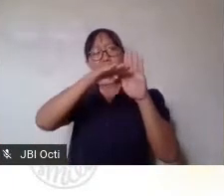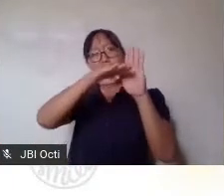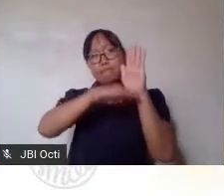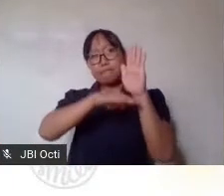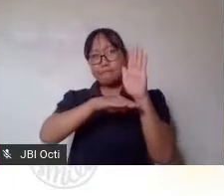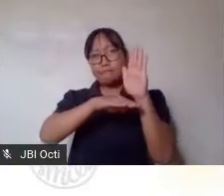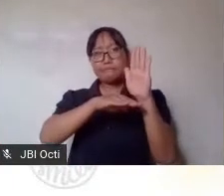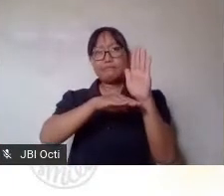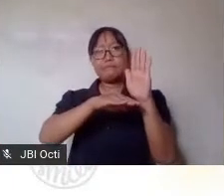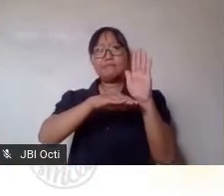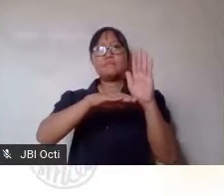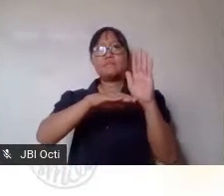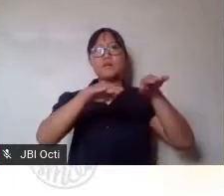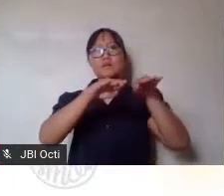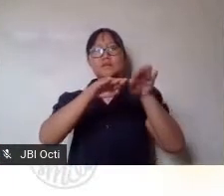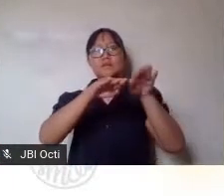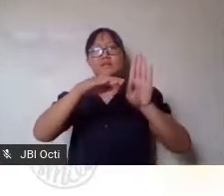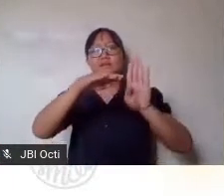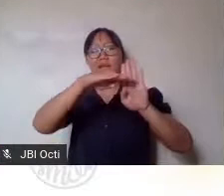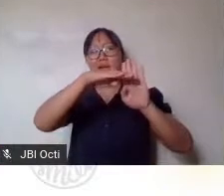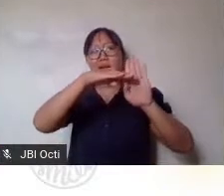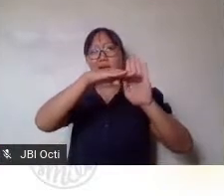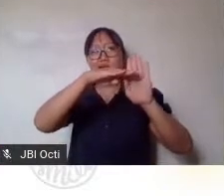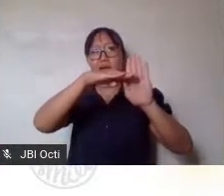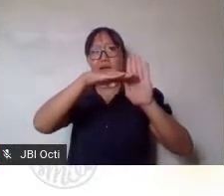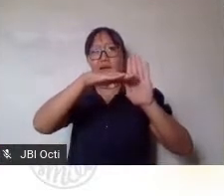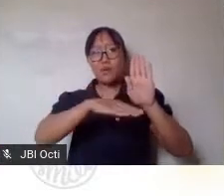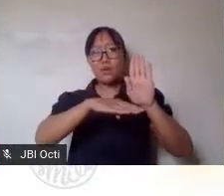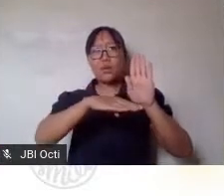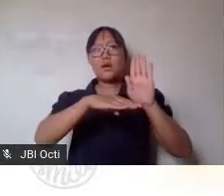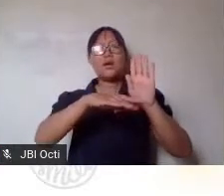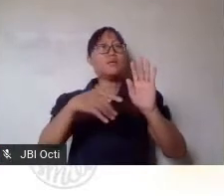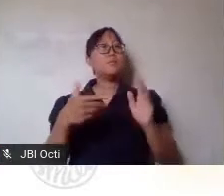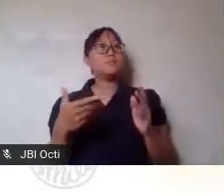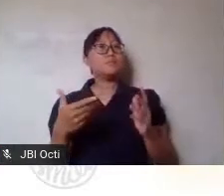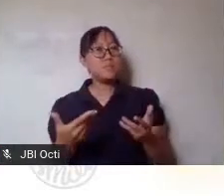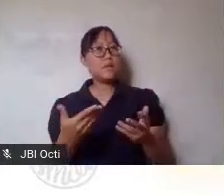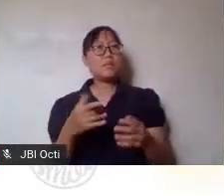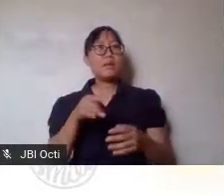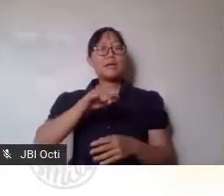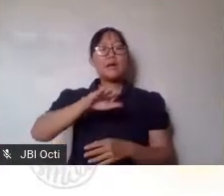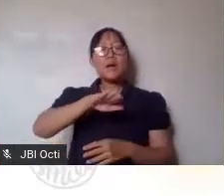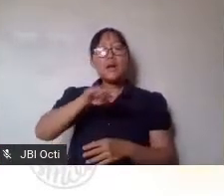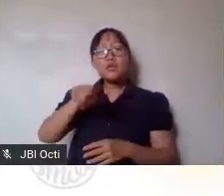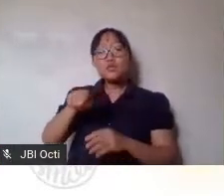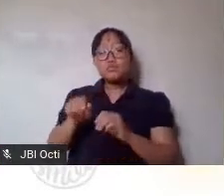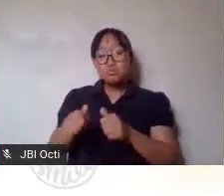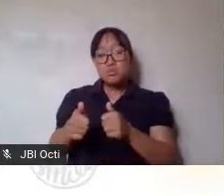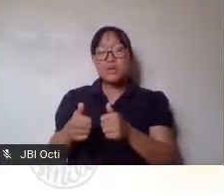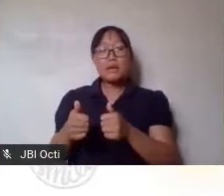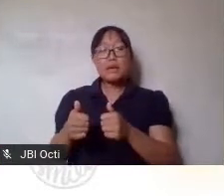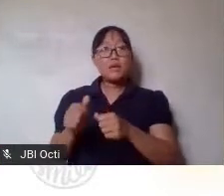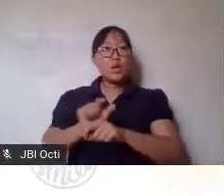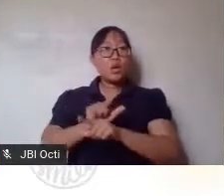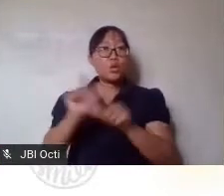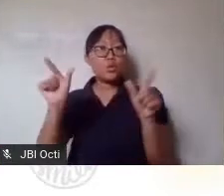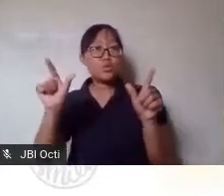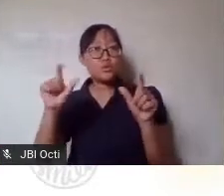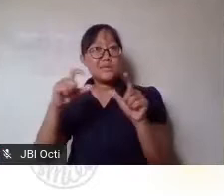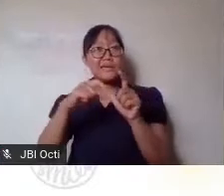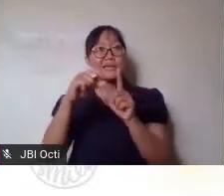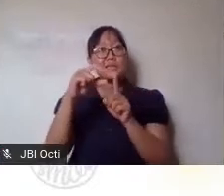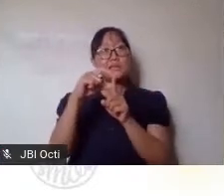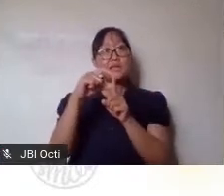nanti apakah kemudian akan bisa menyelesaikan pendidikan di sekolah dasar atau kemudian berlanjut ke sekolah lanjutan